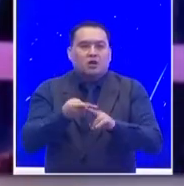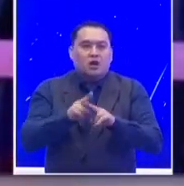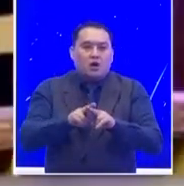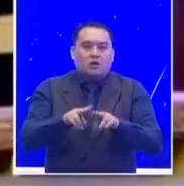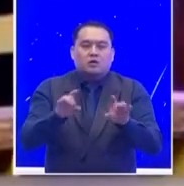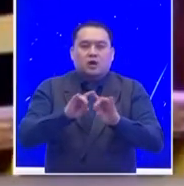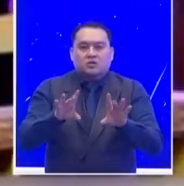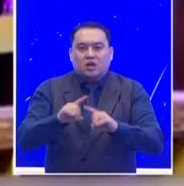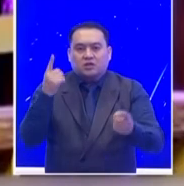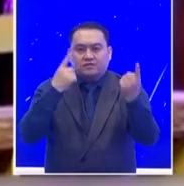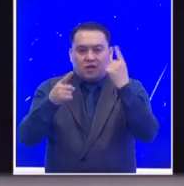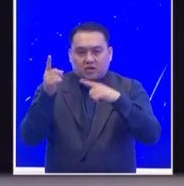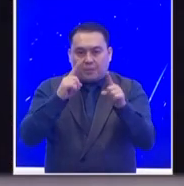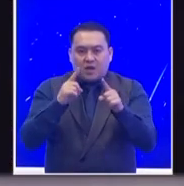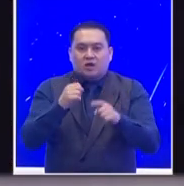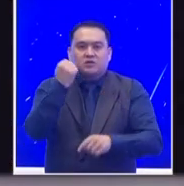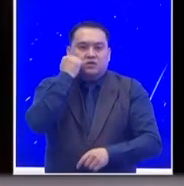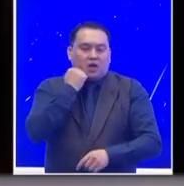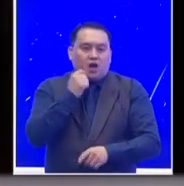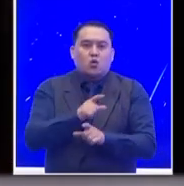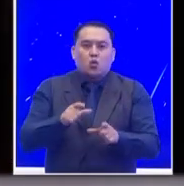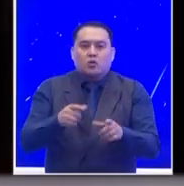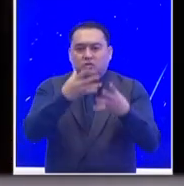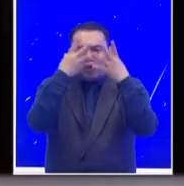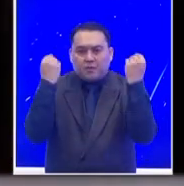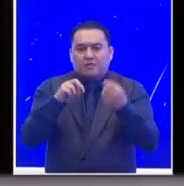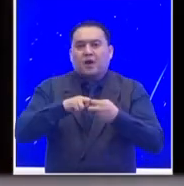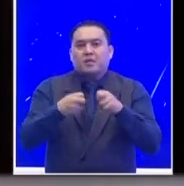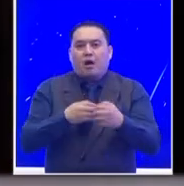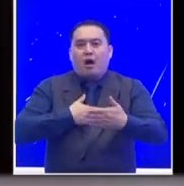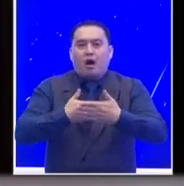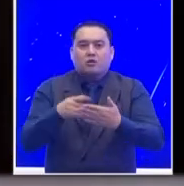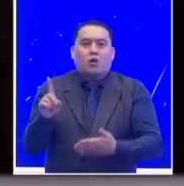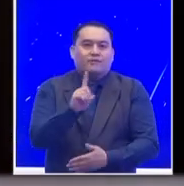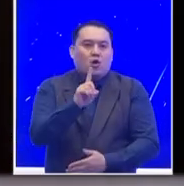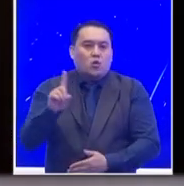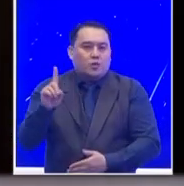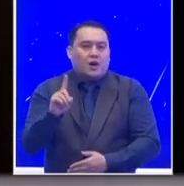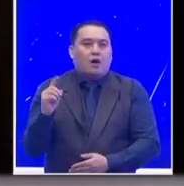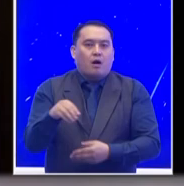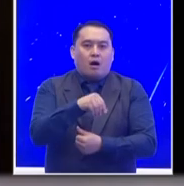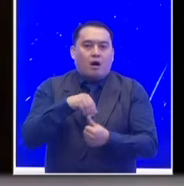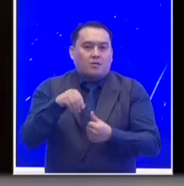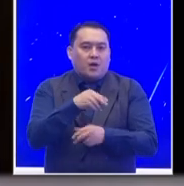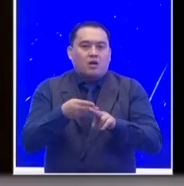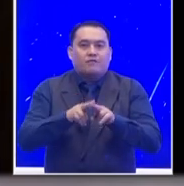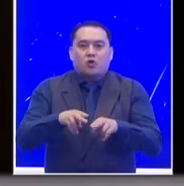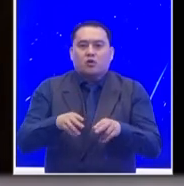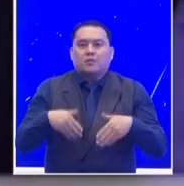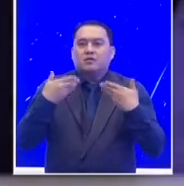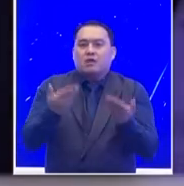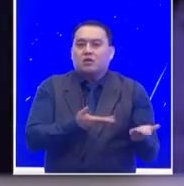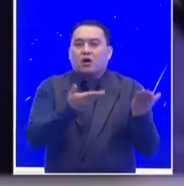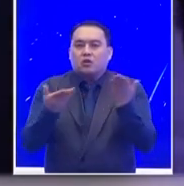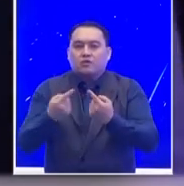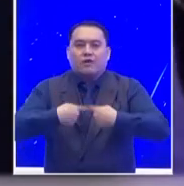Ованеса Тамуняна. Сейчас пожилые актеры, забыв про свои проблемы, активно гастролируют по Армении и очень надеются получить приглашение